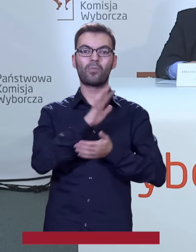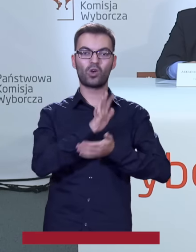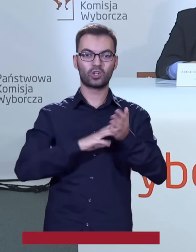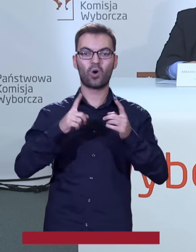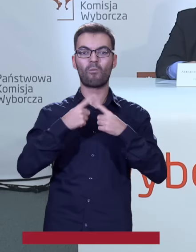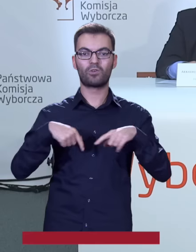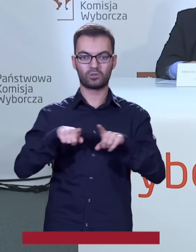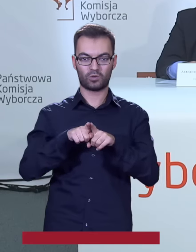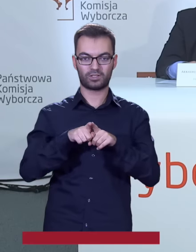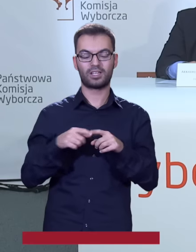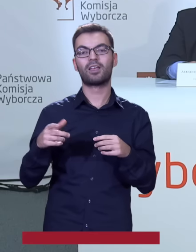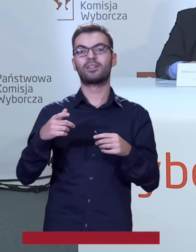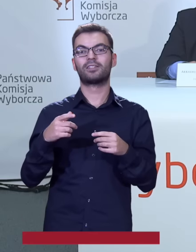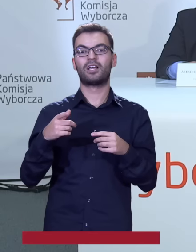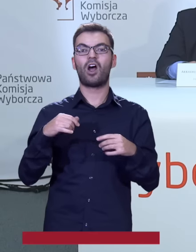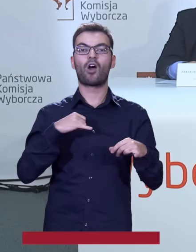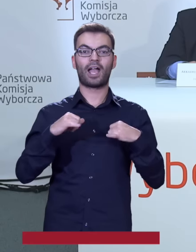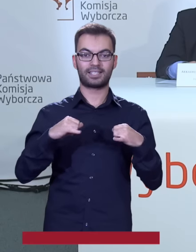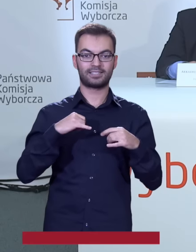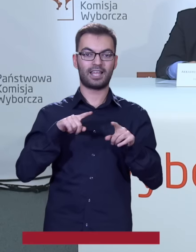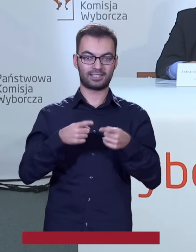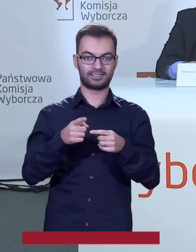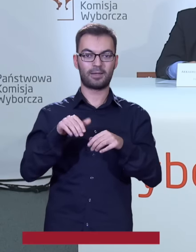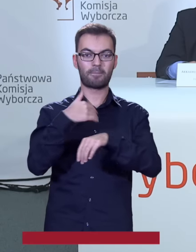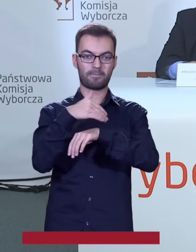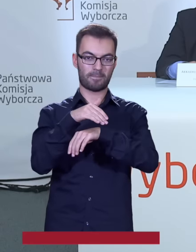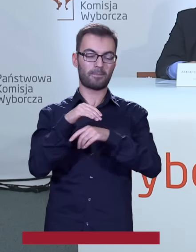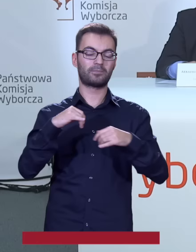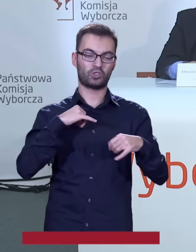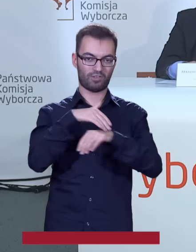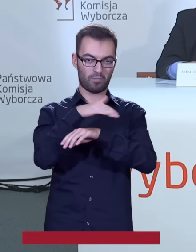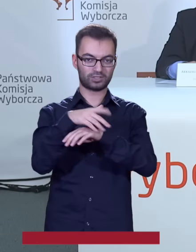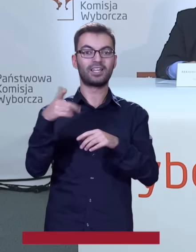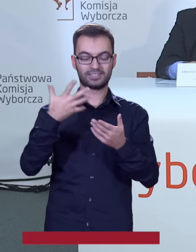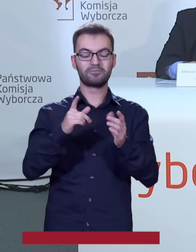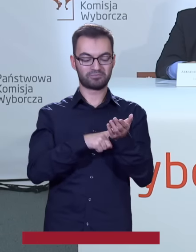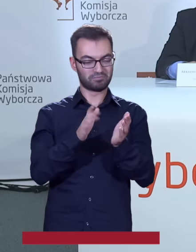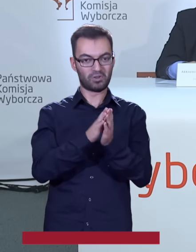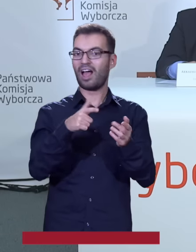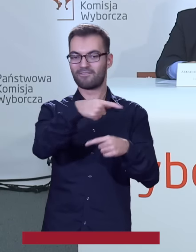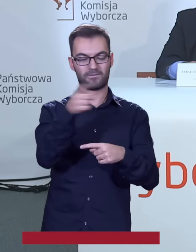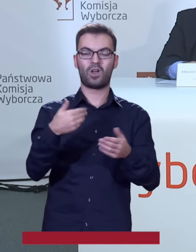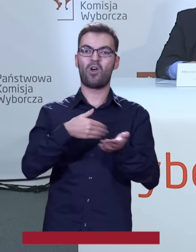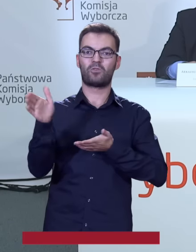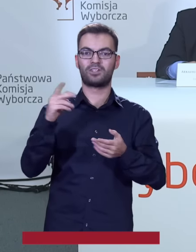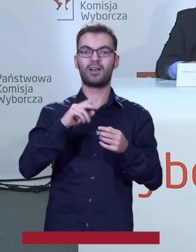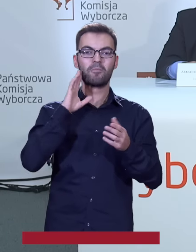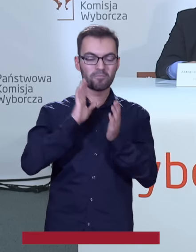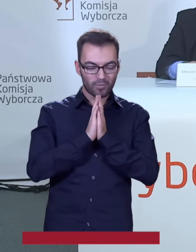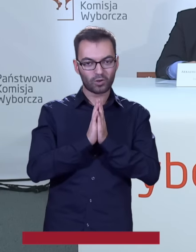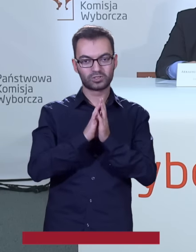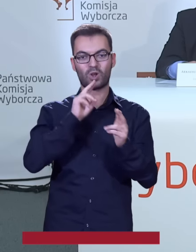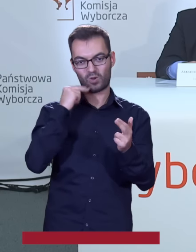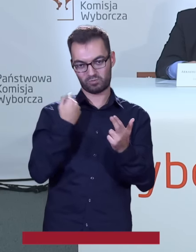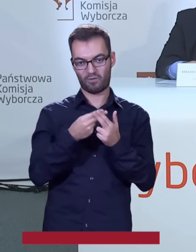Organizacje pozarządowe zadeklarowały swoją pomoc techniczną w tej sprawie, państwo odmówiliście. dwa pytania. Jeszcze raz proszę o odpowiedź